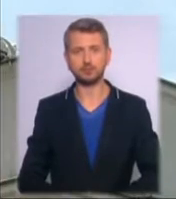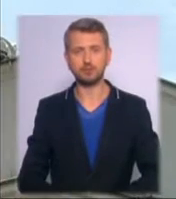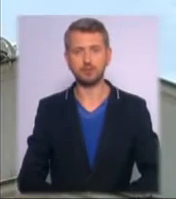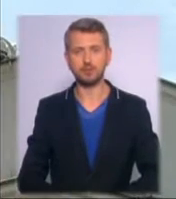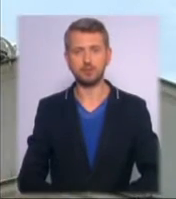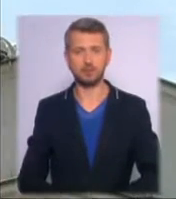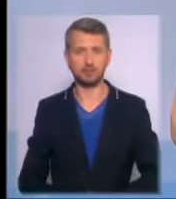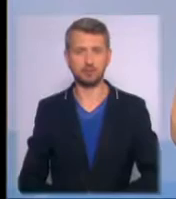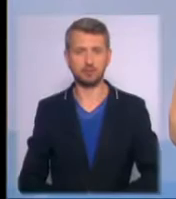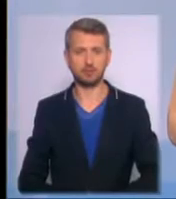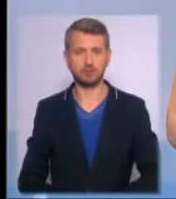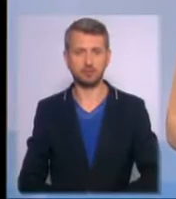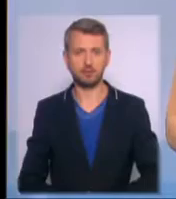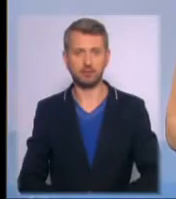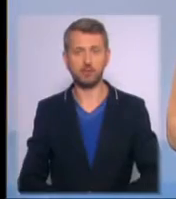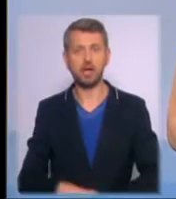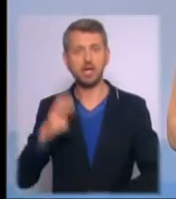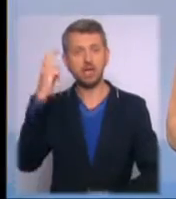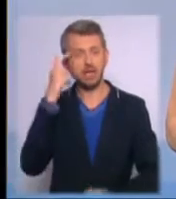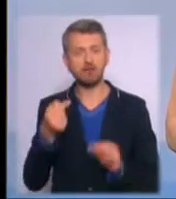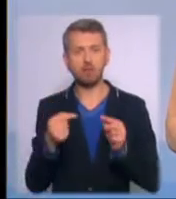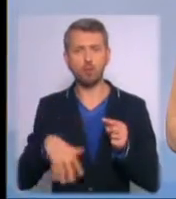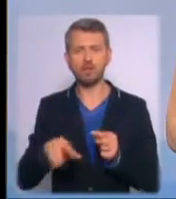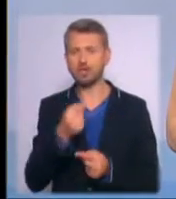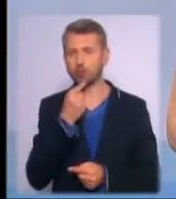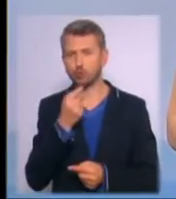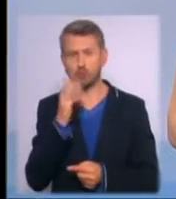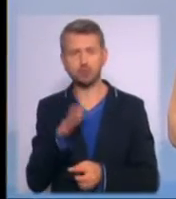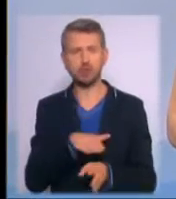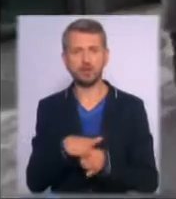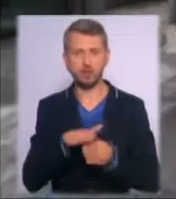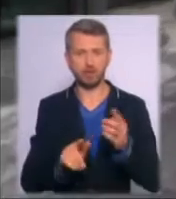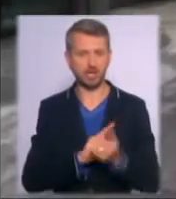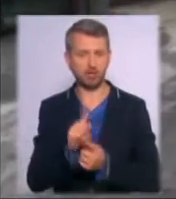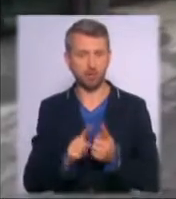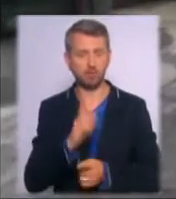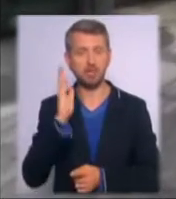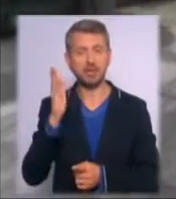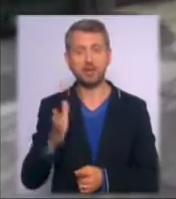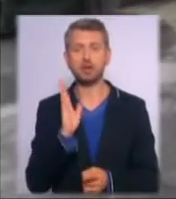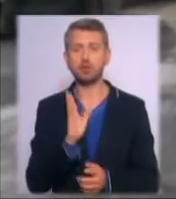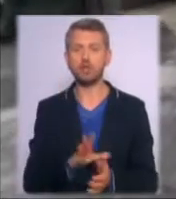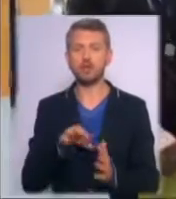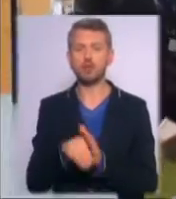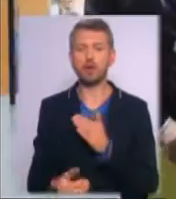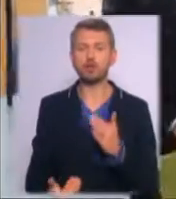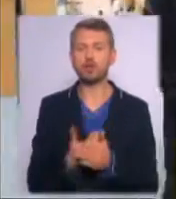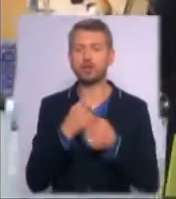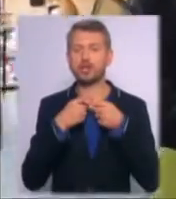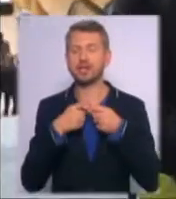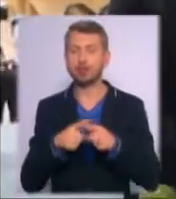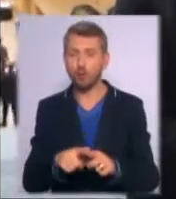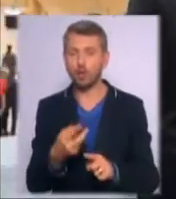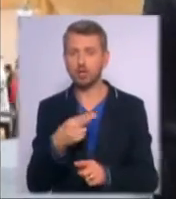Київ. Київ, попри всі труднощі, втілюватиме реформи і надалі запроваджуватиме новітні технології